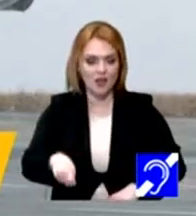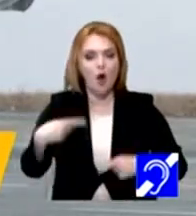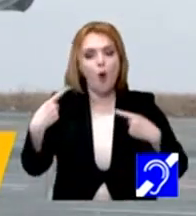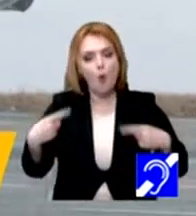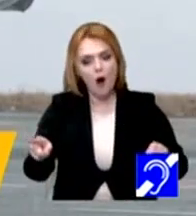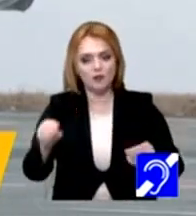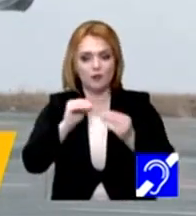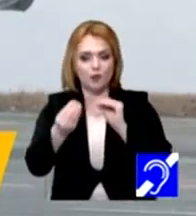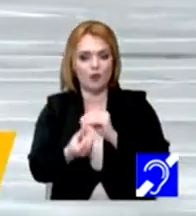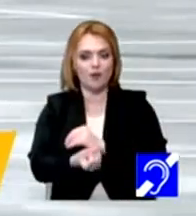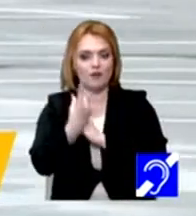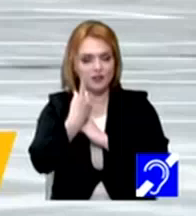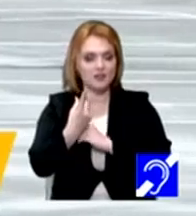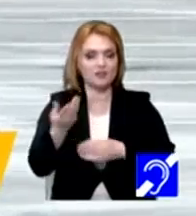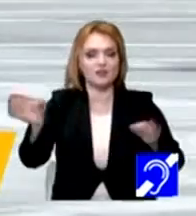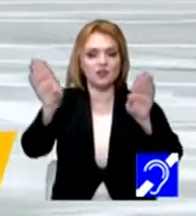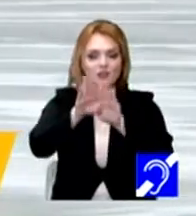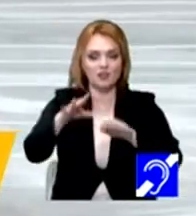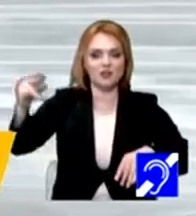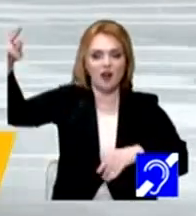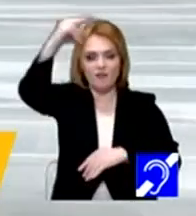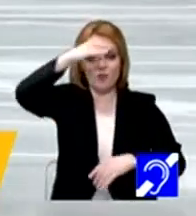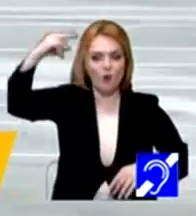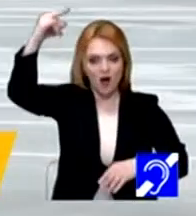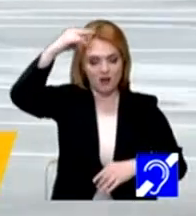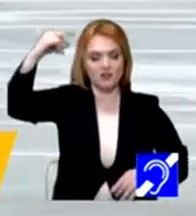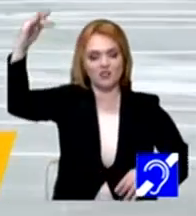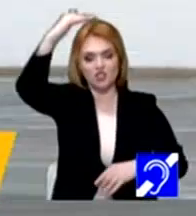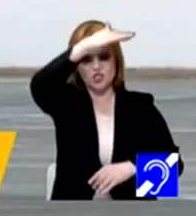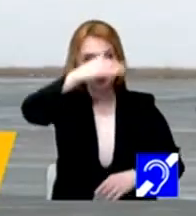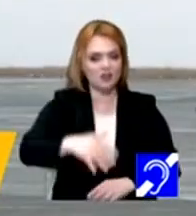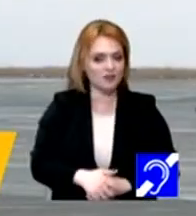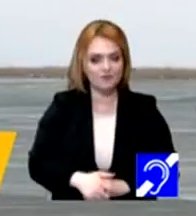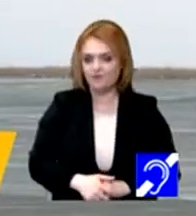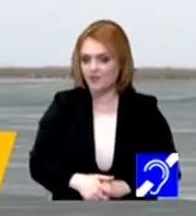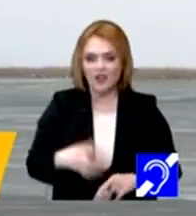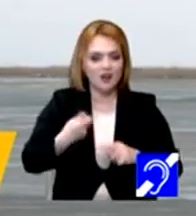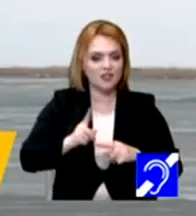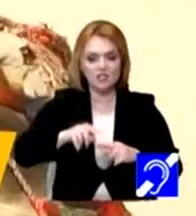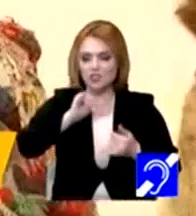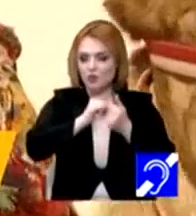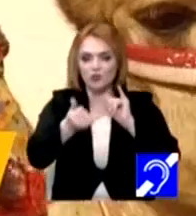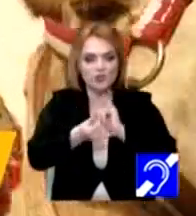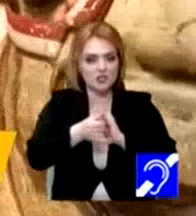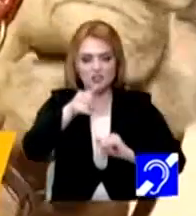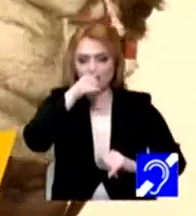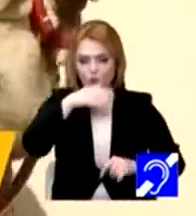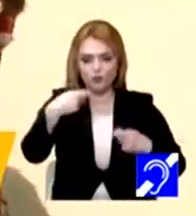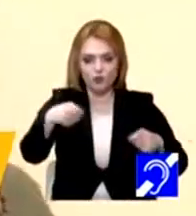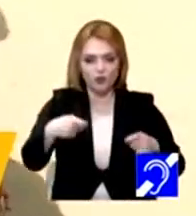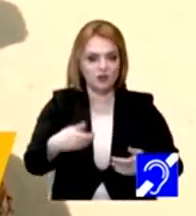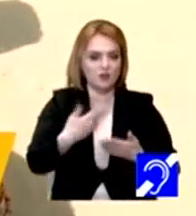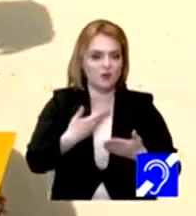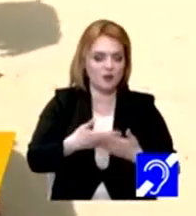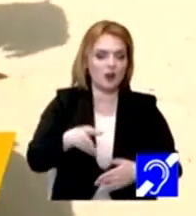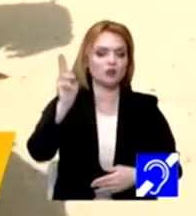închiderea spațiului aerian pentru o perioadă de două luni, iar în aceste condiții nu mai pot fi operate zboruri aviatice spre țări precum Egipt sau